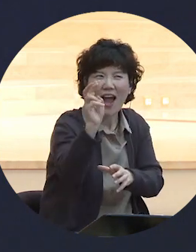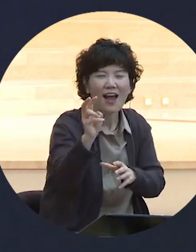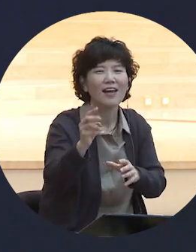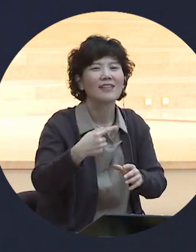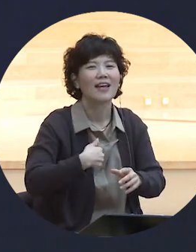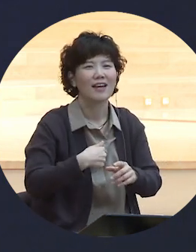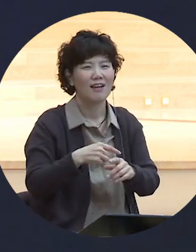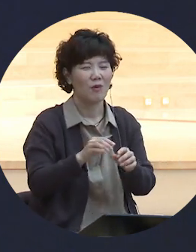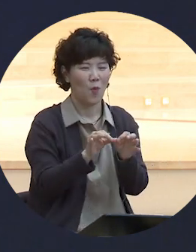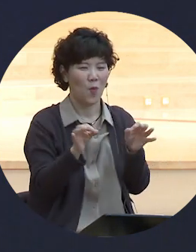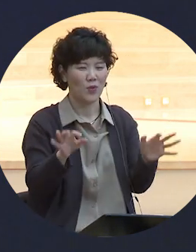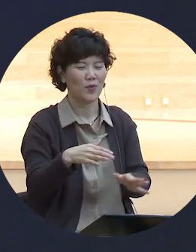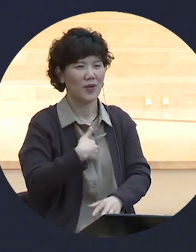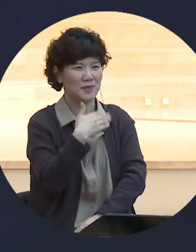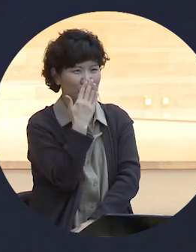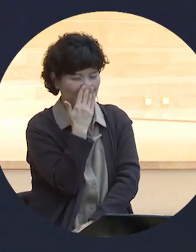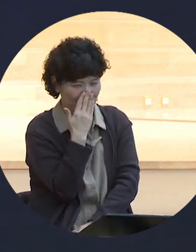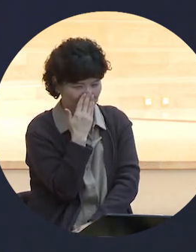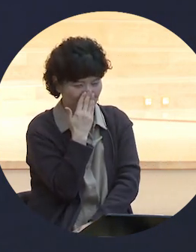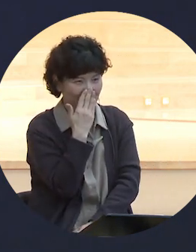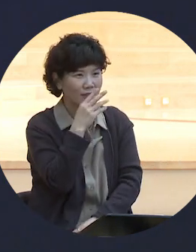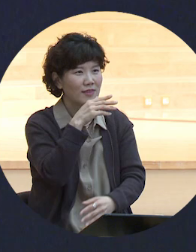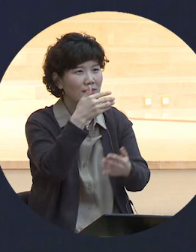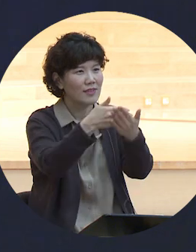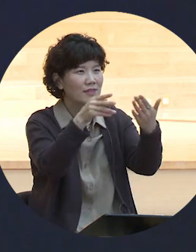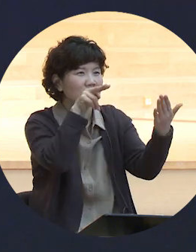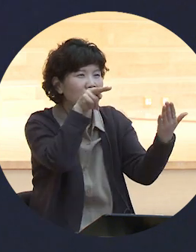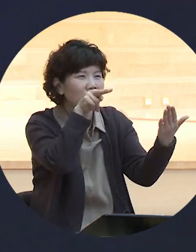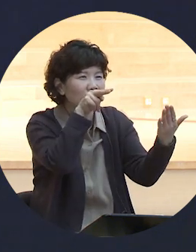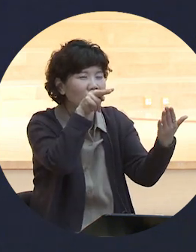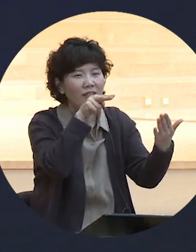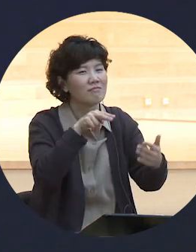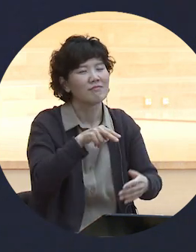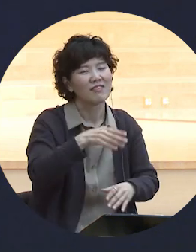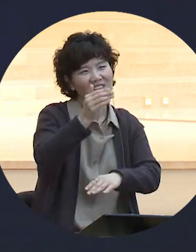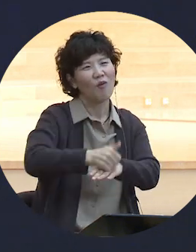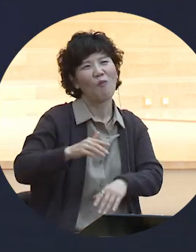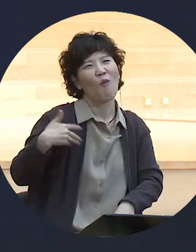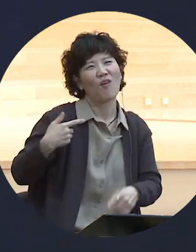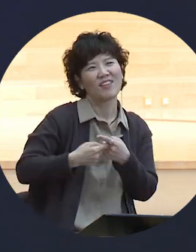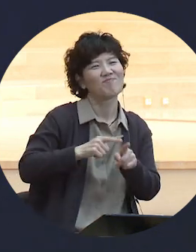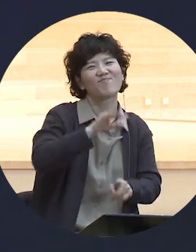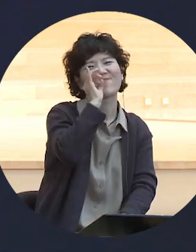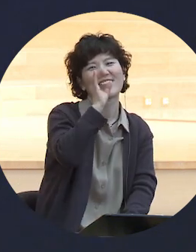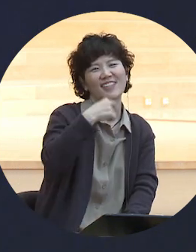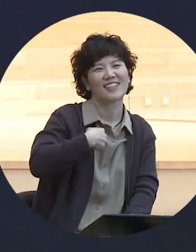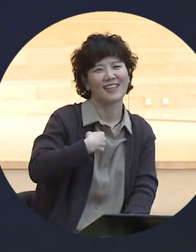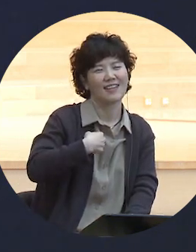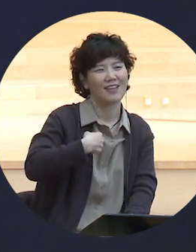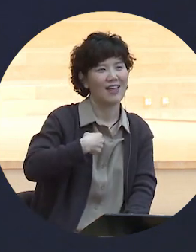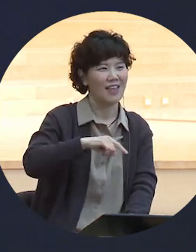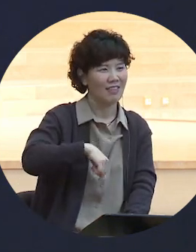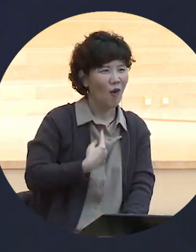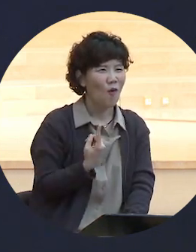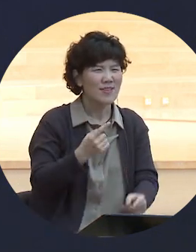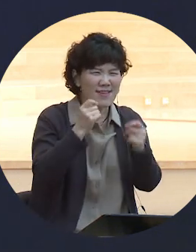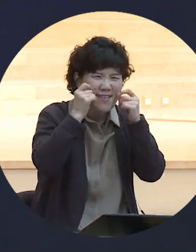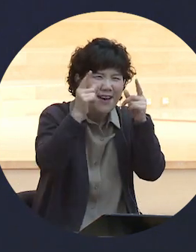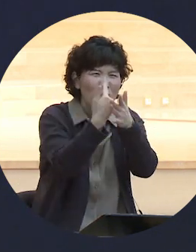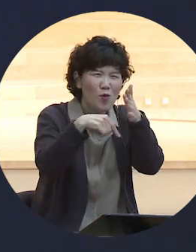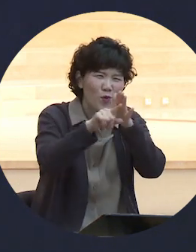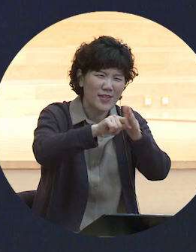한참을 겸손하게 쳐다봤어요. 그래도 모르겠더라고요. 막 자가 발전을 했죠. 내가 막 깨달으려고